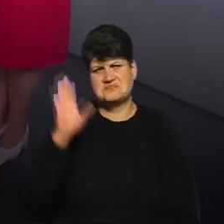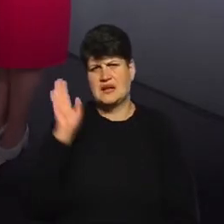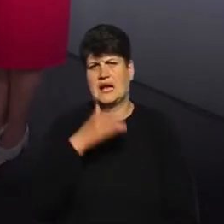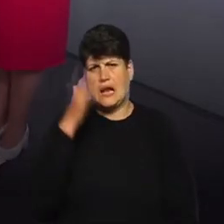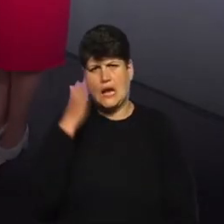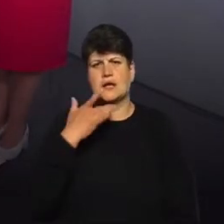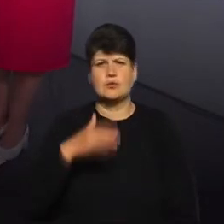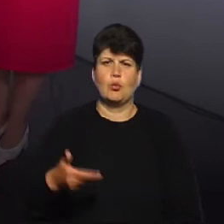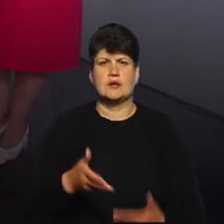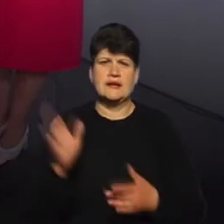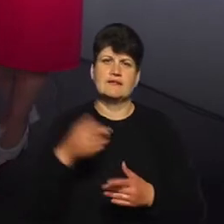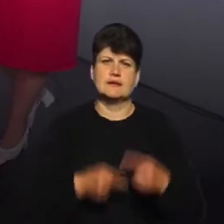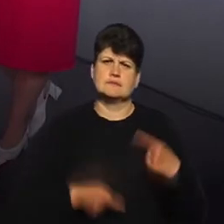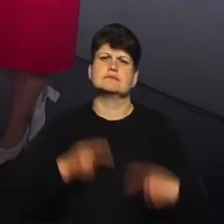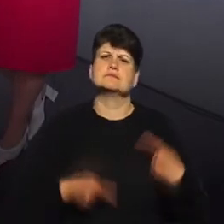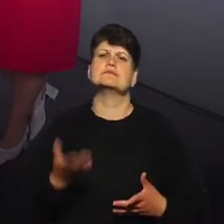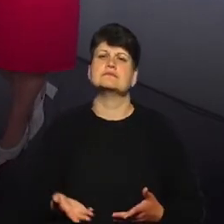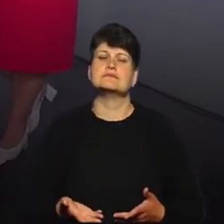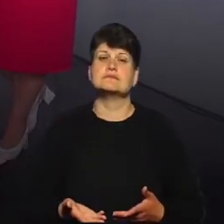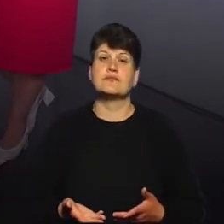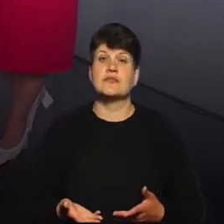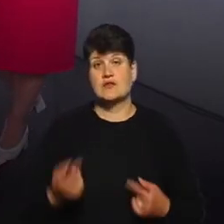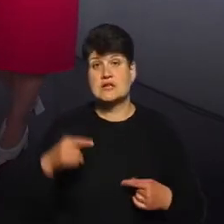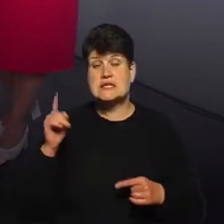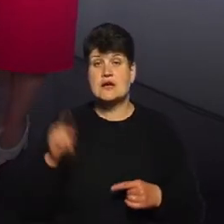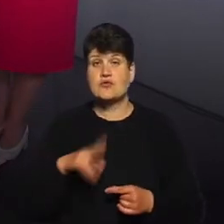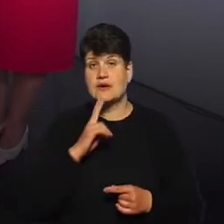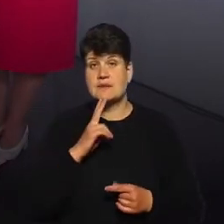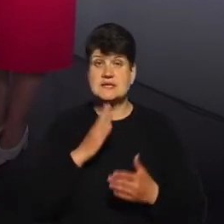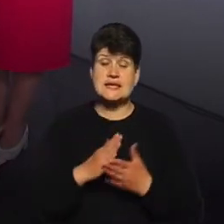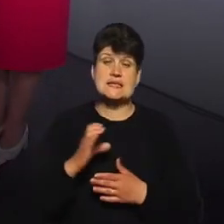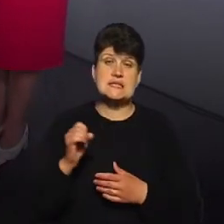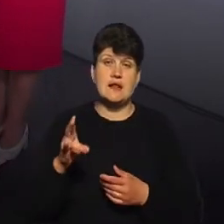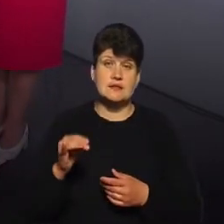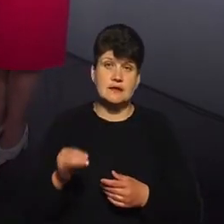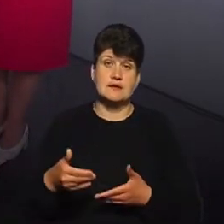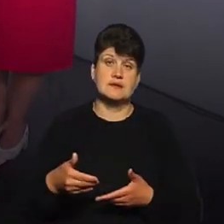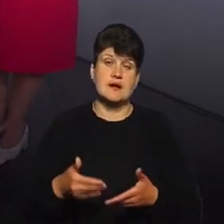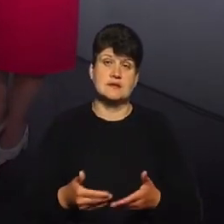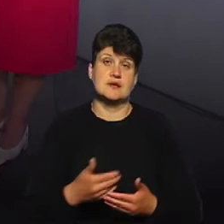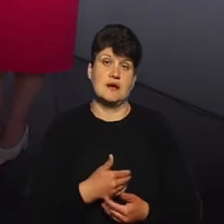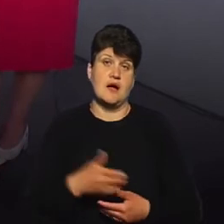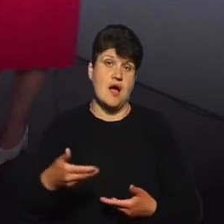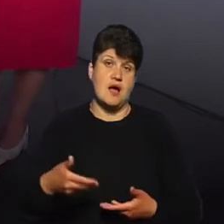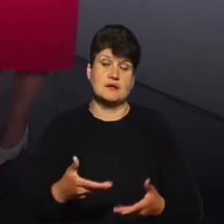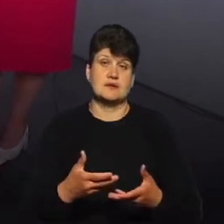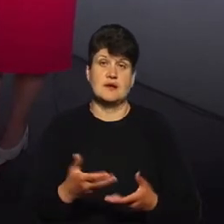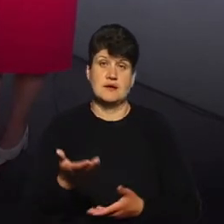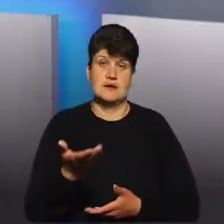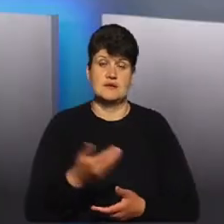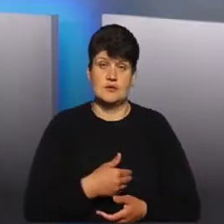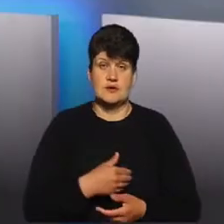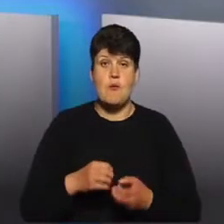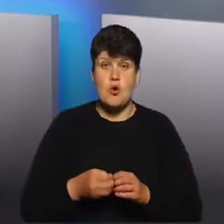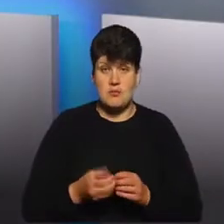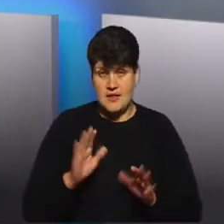посперечаємося. А не знають, що в Кременці є санна траса. Катайся не хочу. Там вона проблемна, звичайно, що, але вона є. Добре, до речі, ви